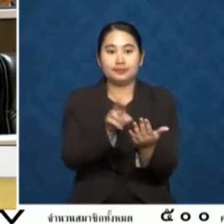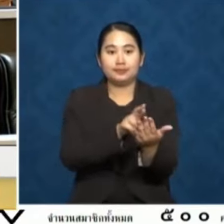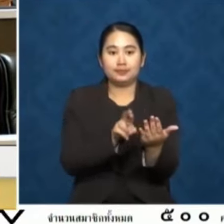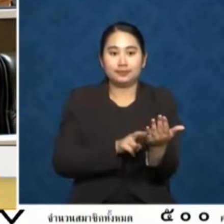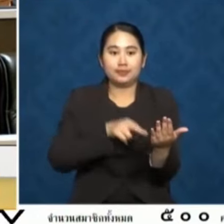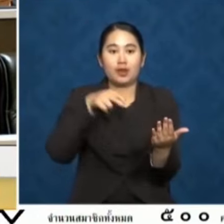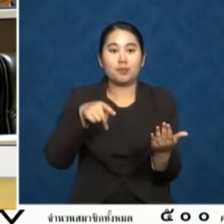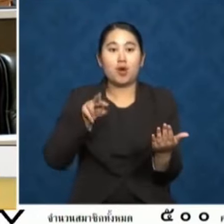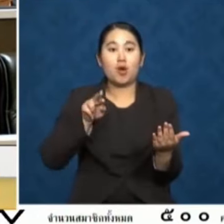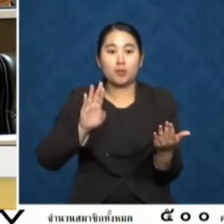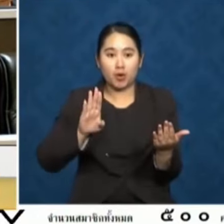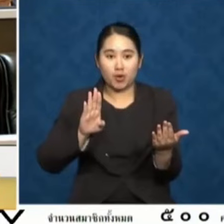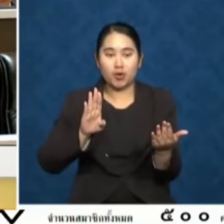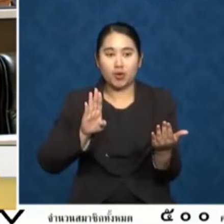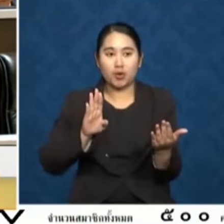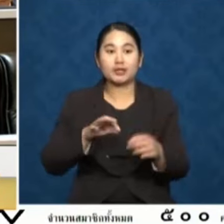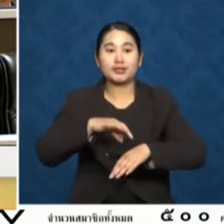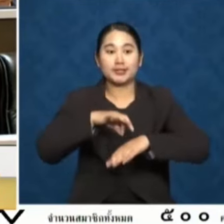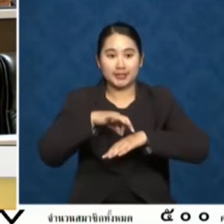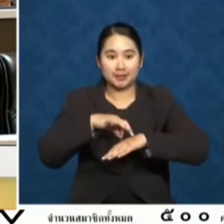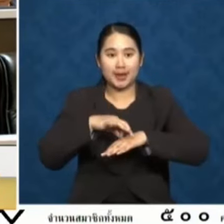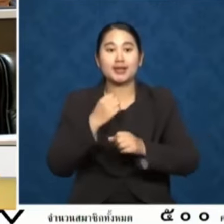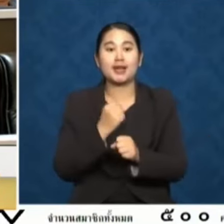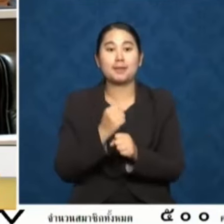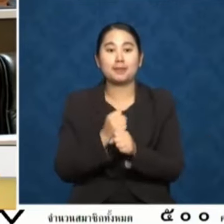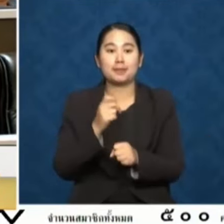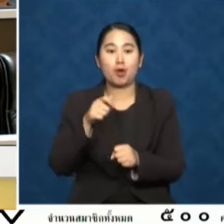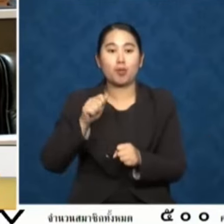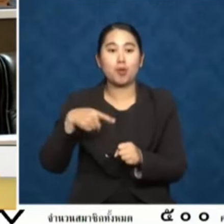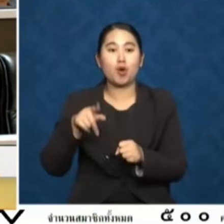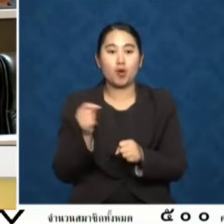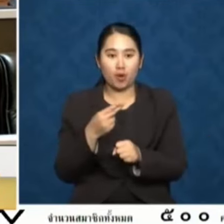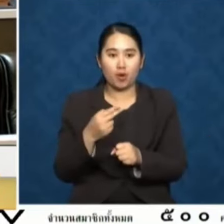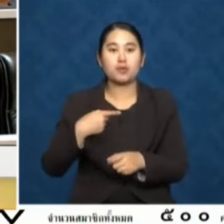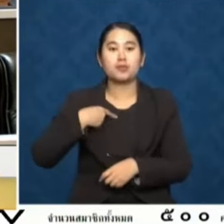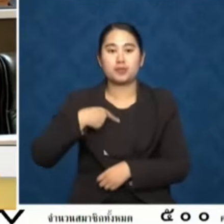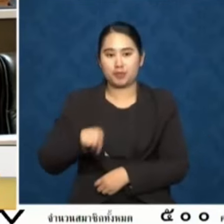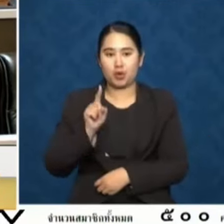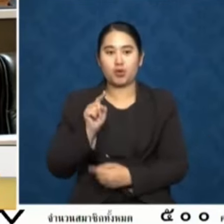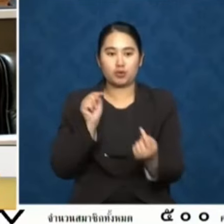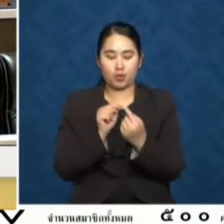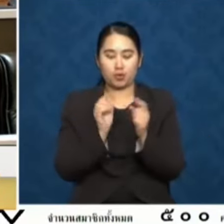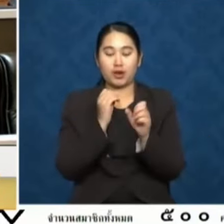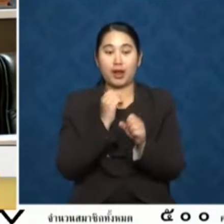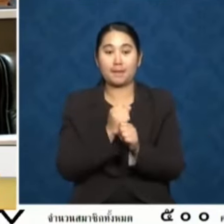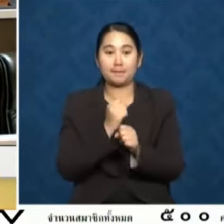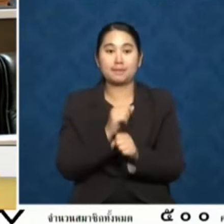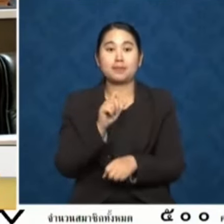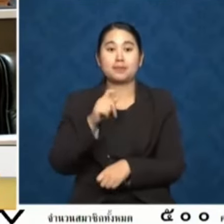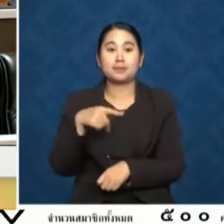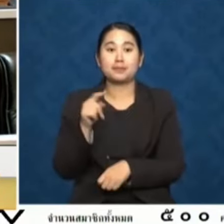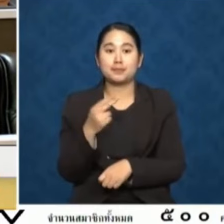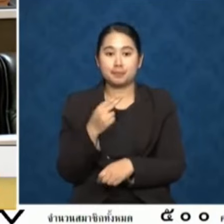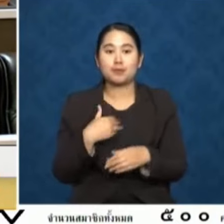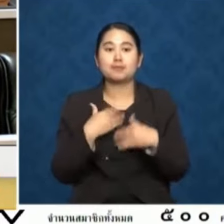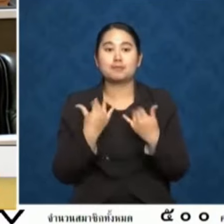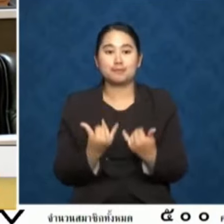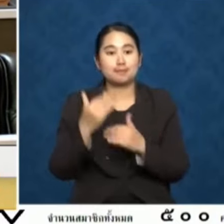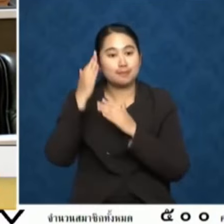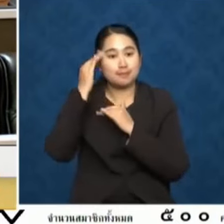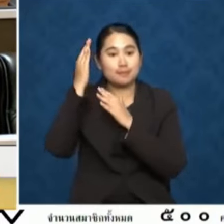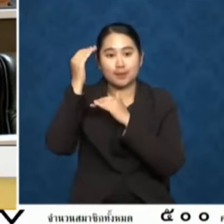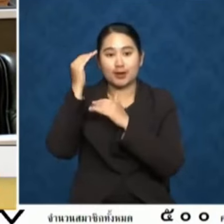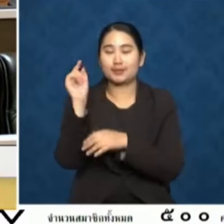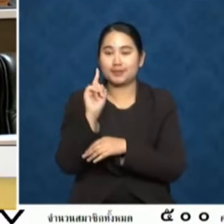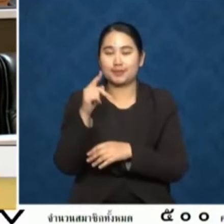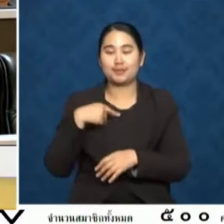บริหารงานบุคคลฉบับร่างนี้นะครับจะเป็นประโยชน์กับพี่น้องท้องถิ่นนะครับสุดท้ายนะครับผมหวังอย่างยิ่งว่า